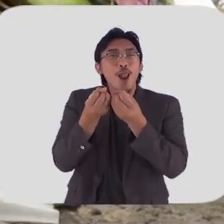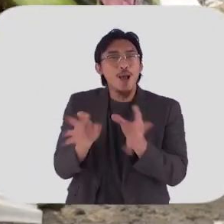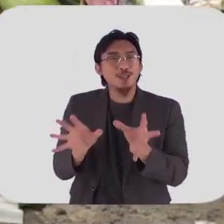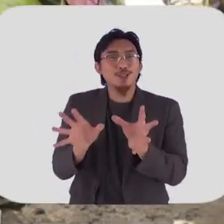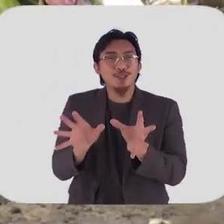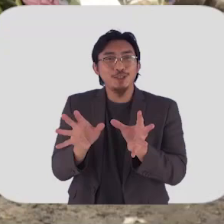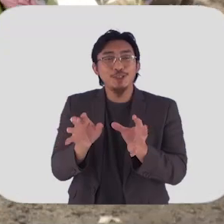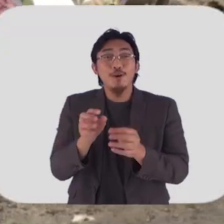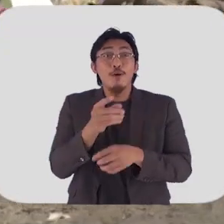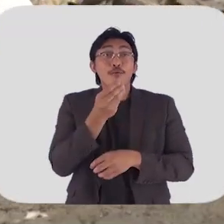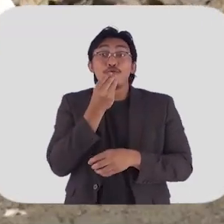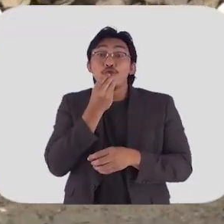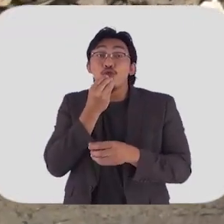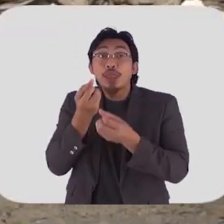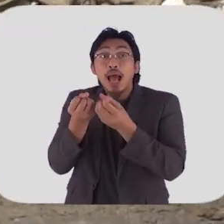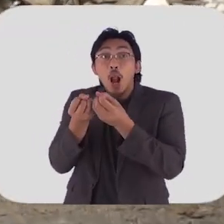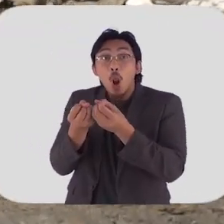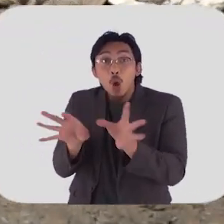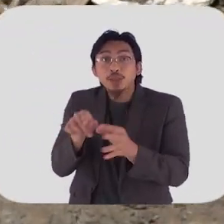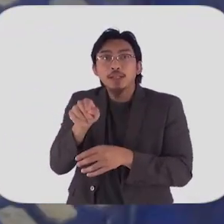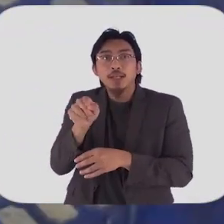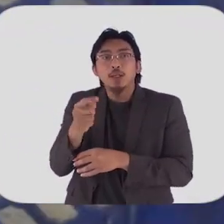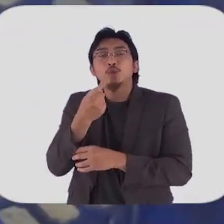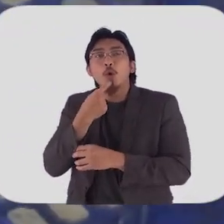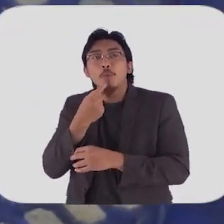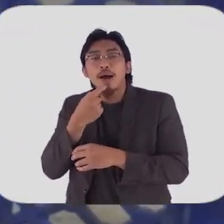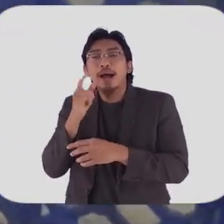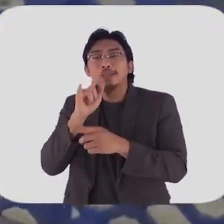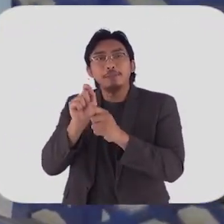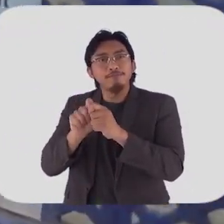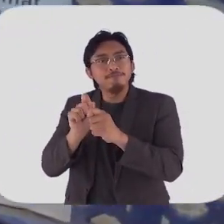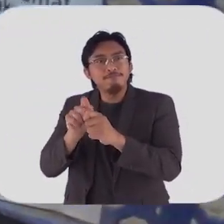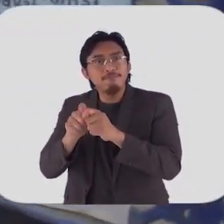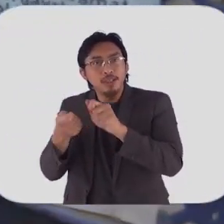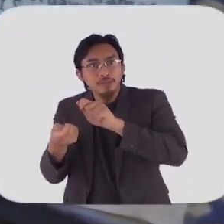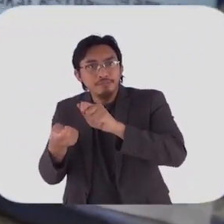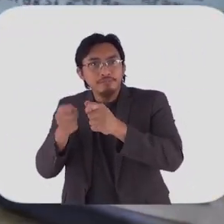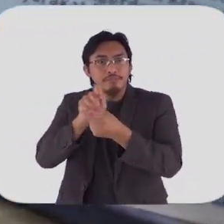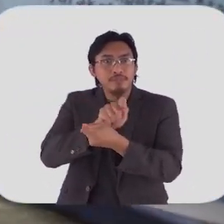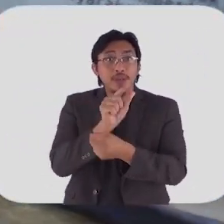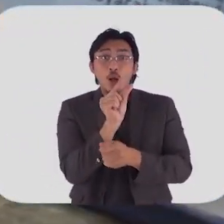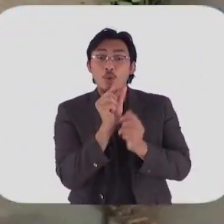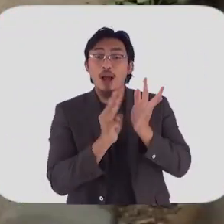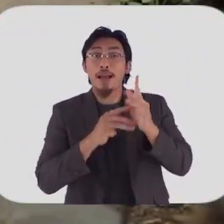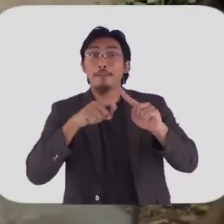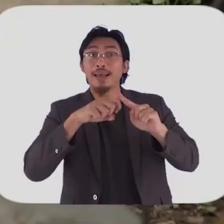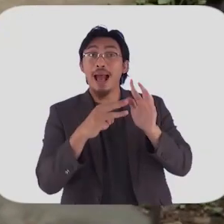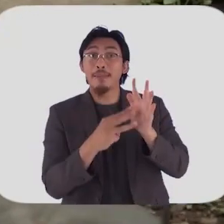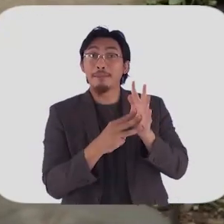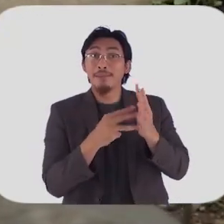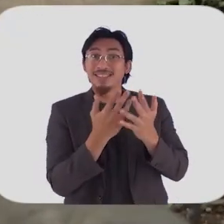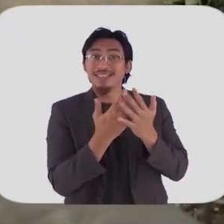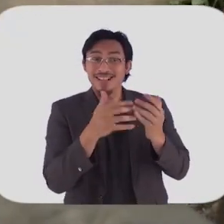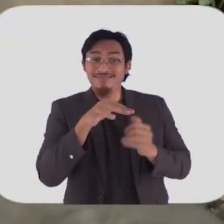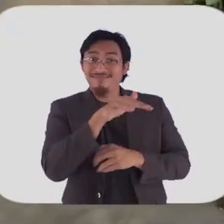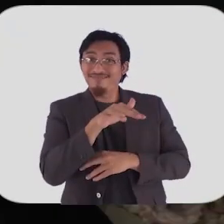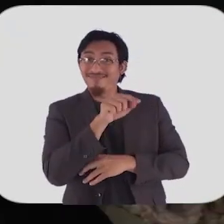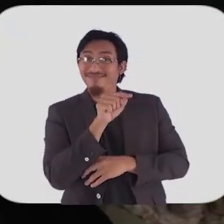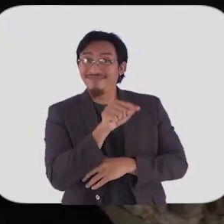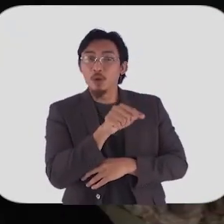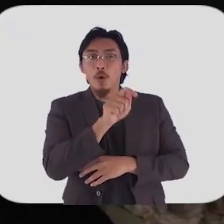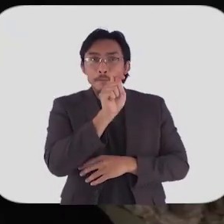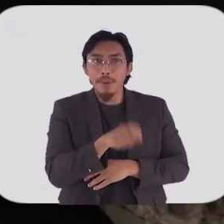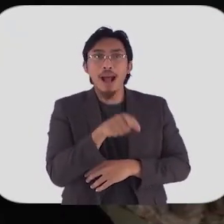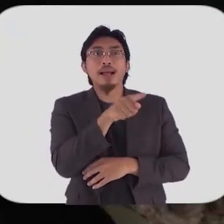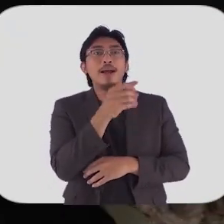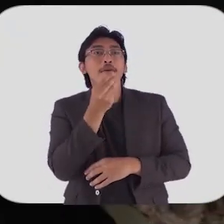disebut dengan food loss ya. Food loss ini oleh kami coba kita berdayakan UMKM atau masyarakat sekitar ini untuk